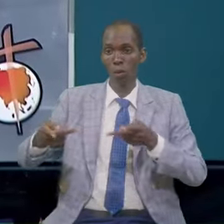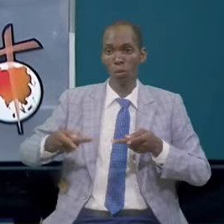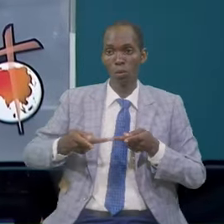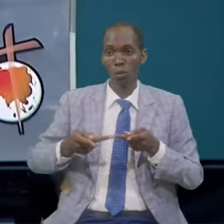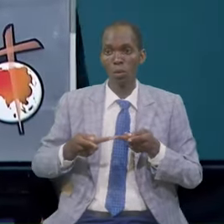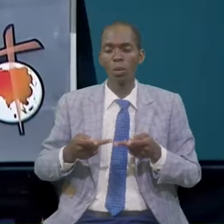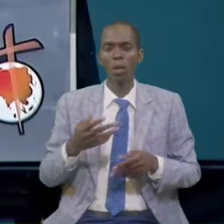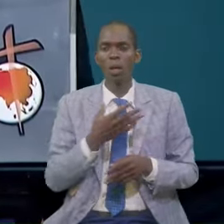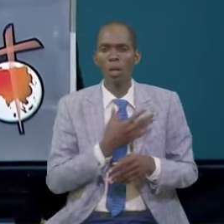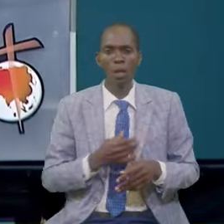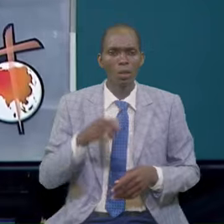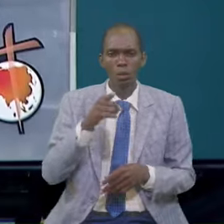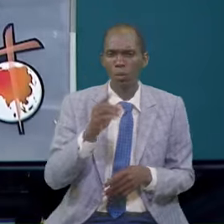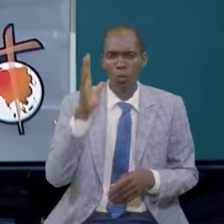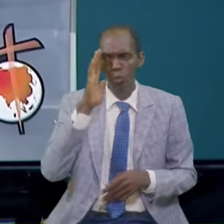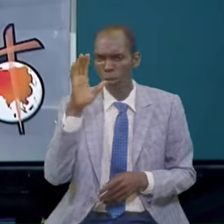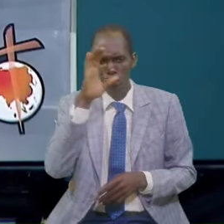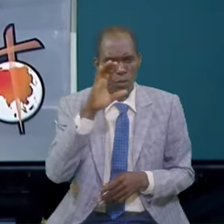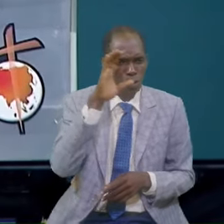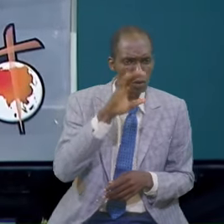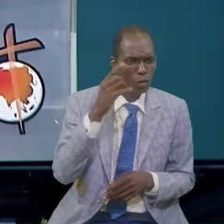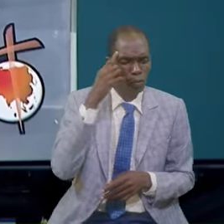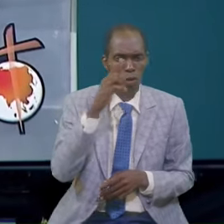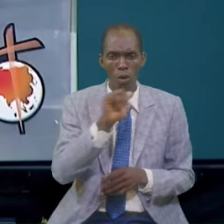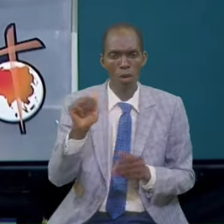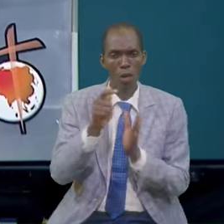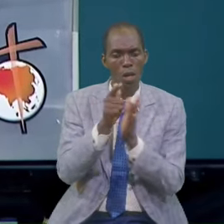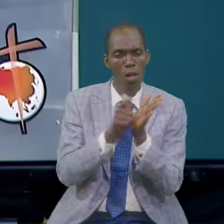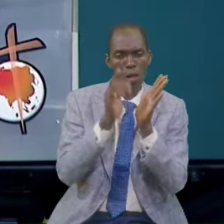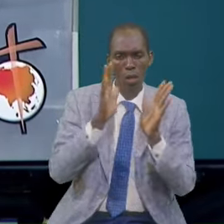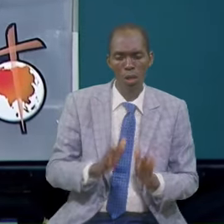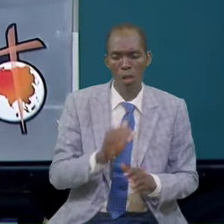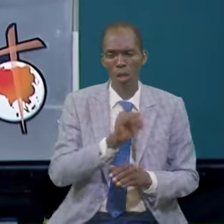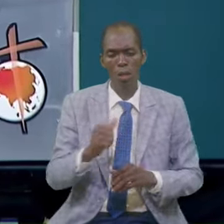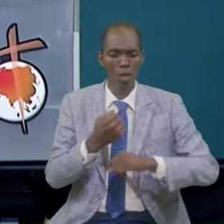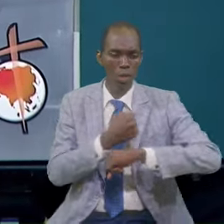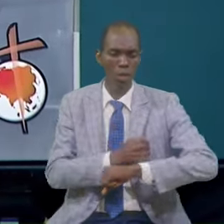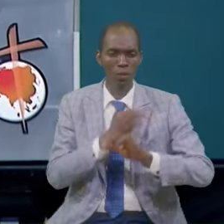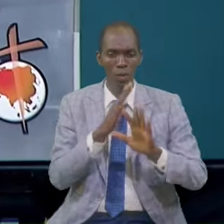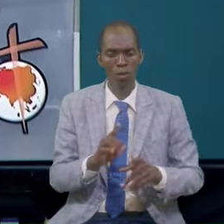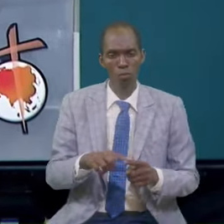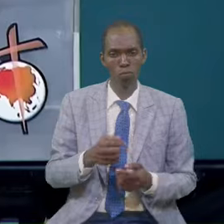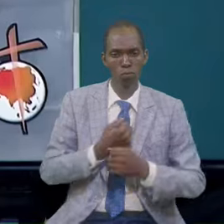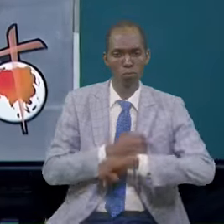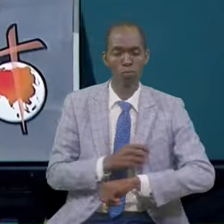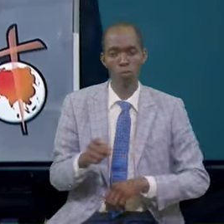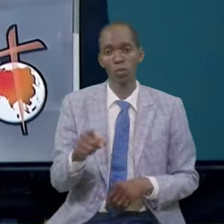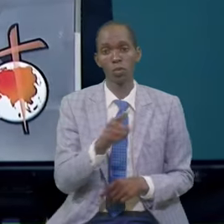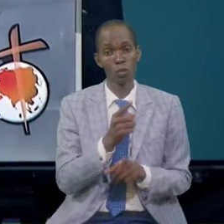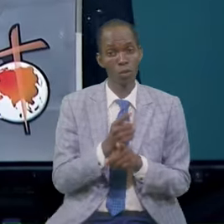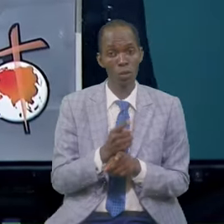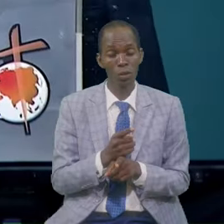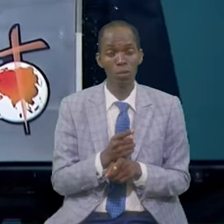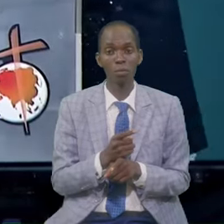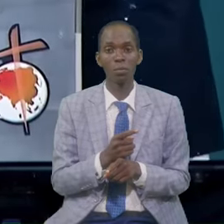an advocate, a lawyer, you look for a defender. Meeru sahajanga nyayavadi kosam vakeelu kosam emanu